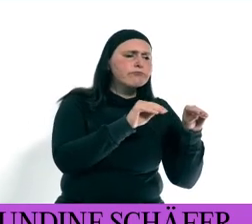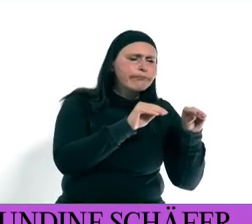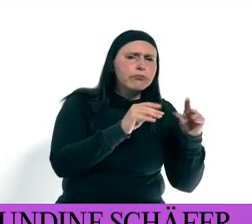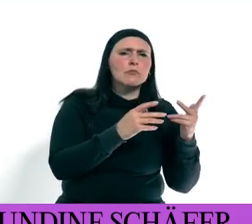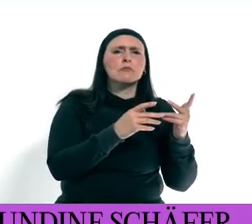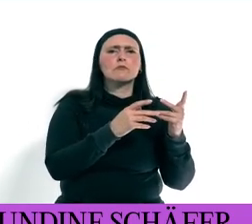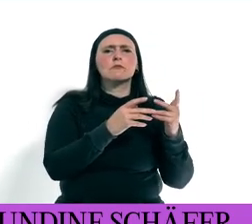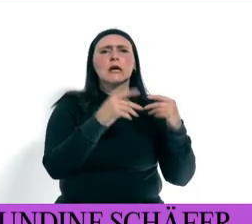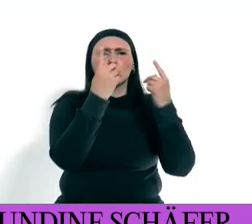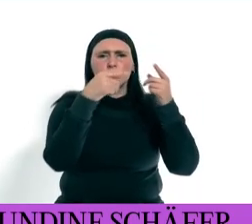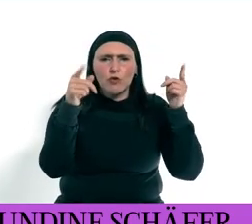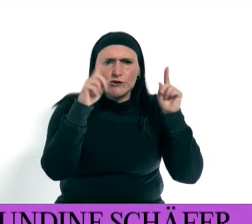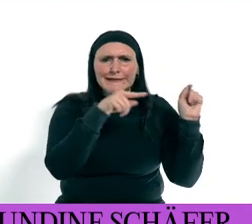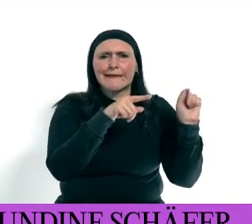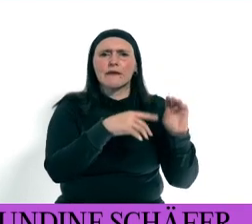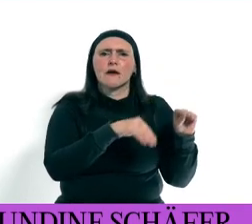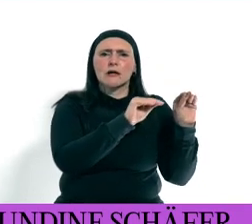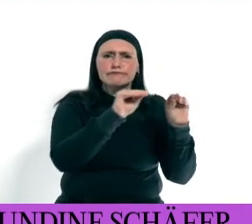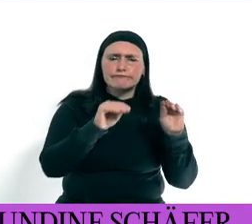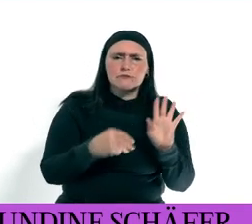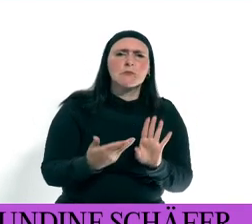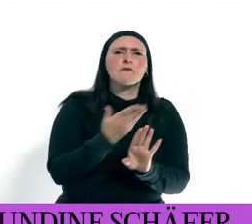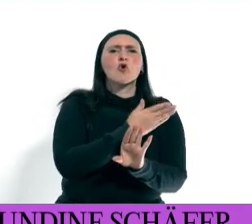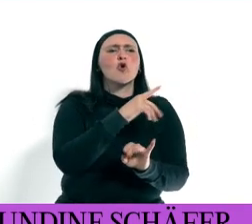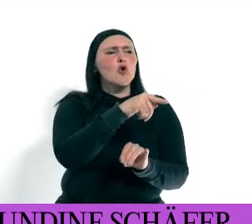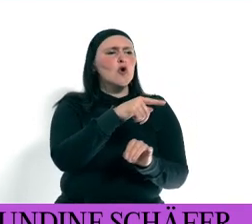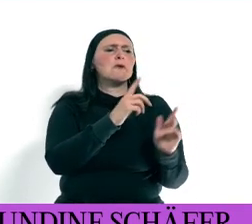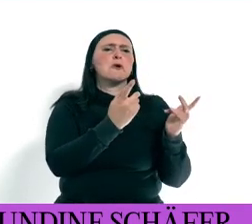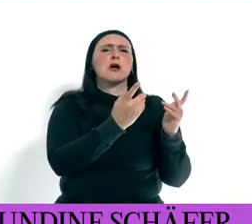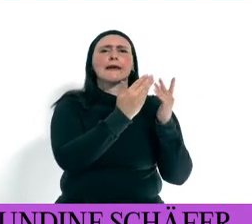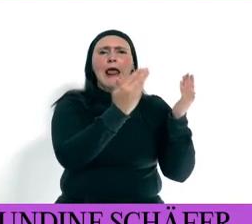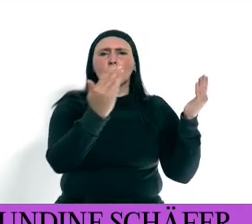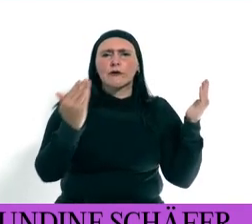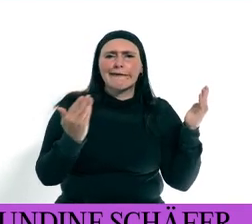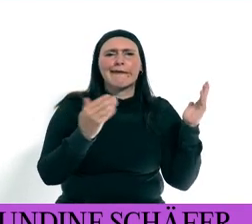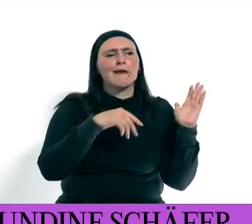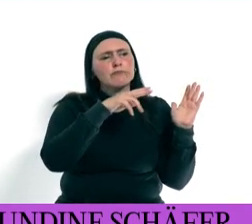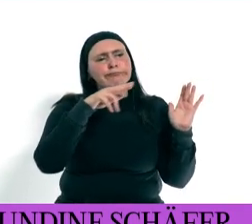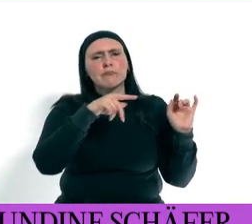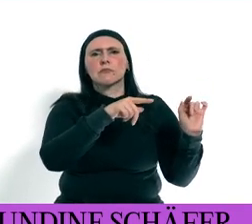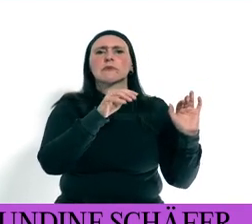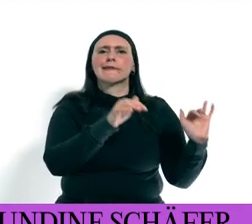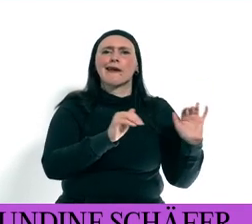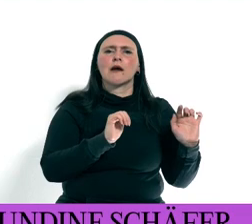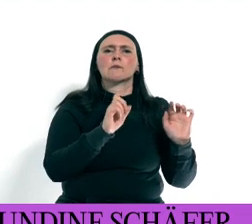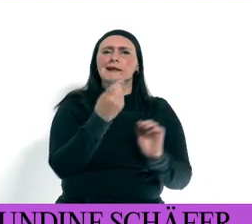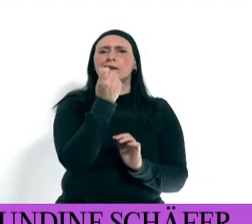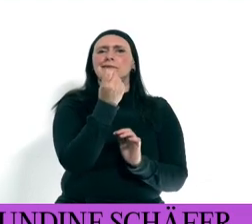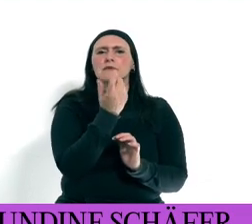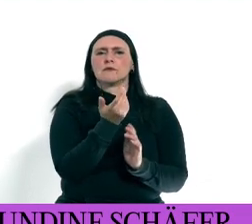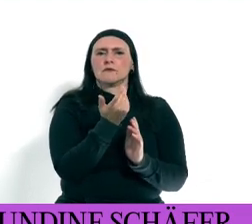zwar auf der einen Seite die offiziellen Bildungsangebote der Universitäten gibt und dann gibt es natürlich kommerzielle Institutionen